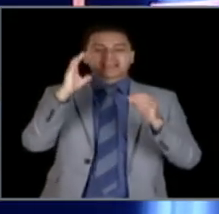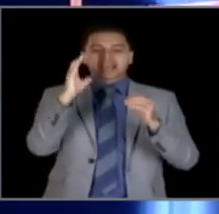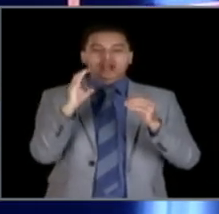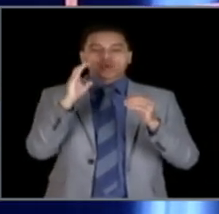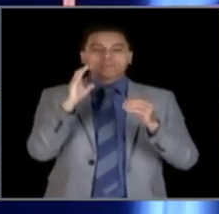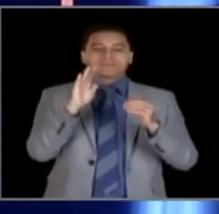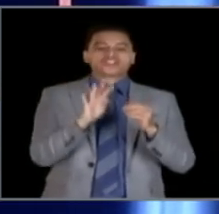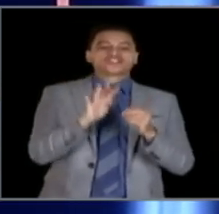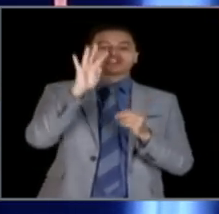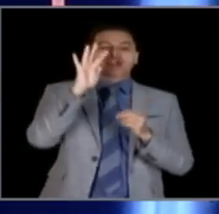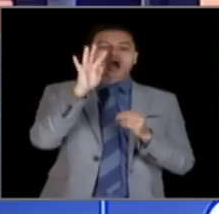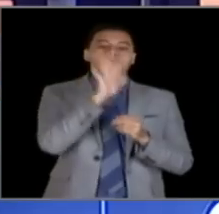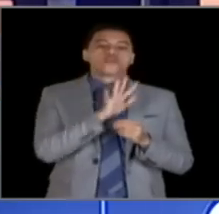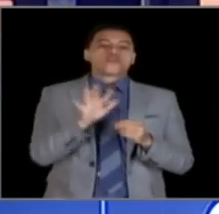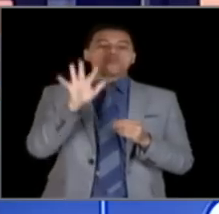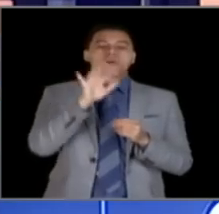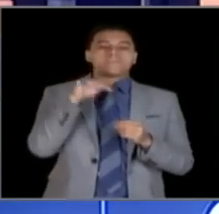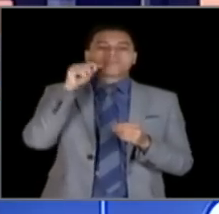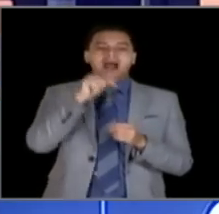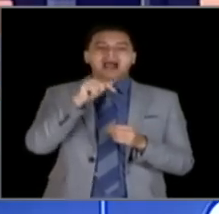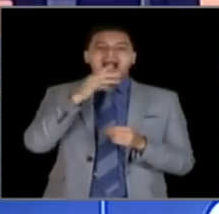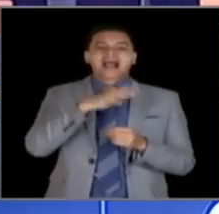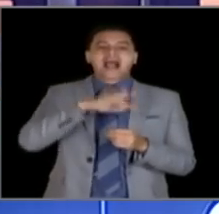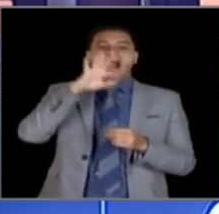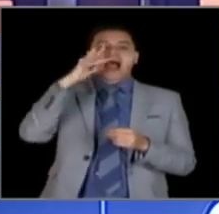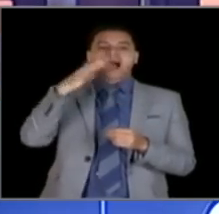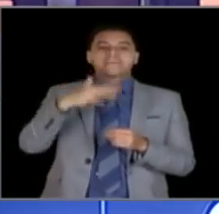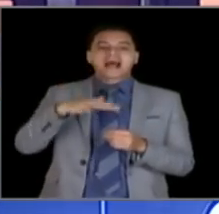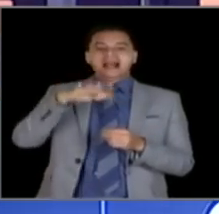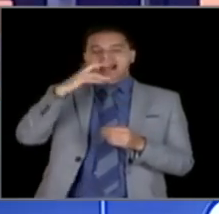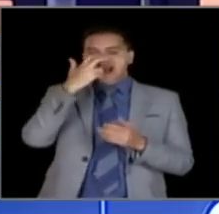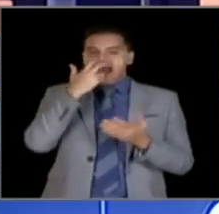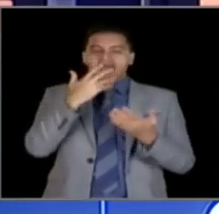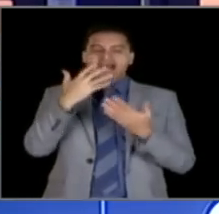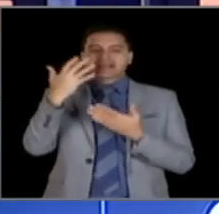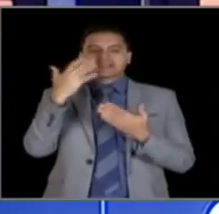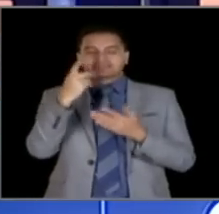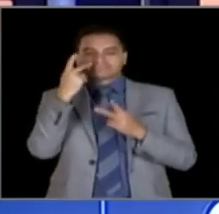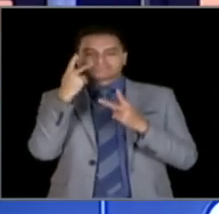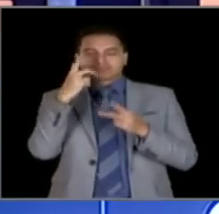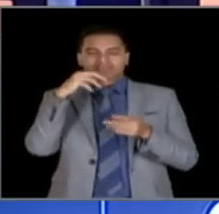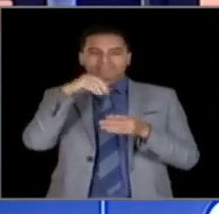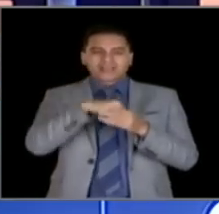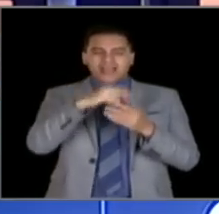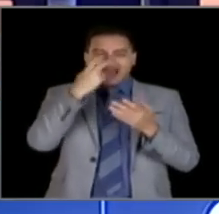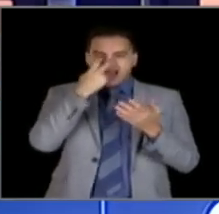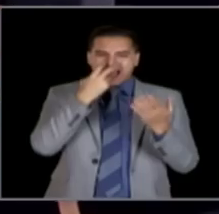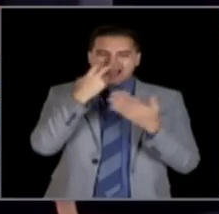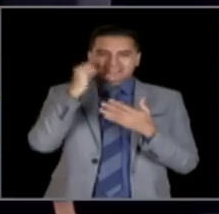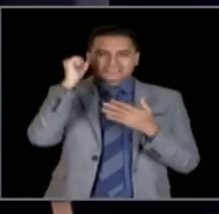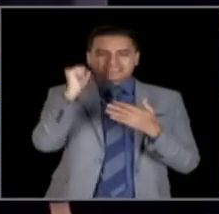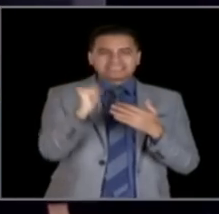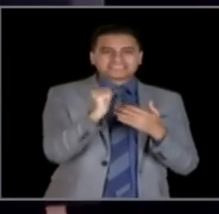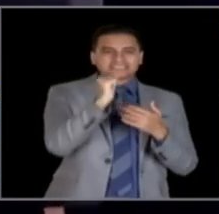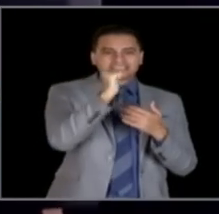كهف من الحجر الجيري ثيوباترا اكتشفوا فيه حفريات